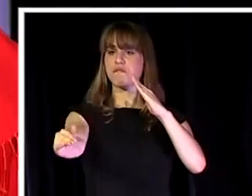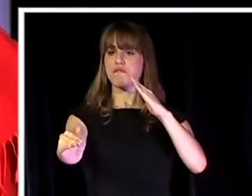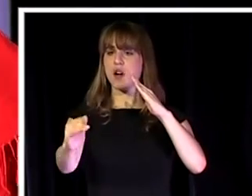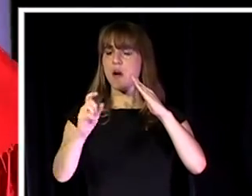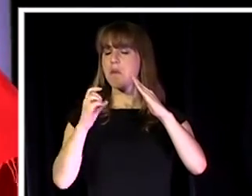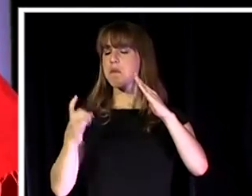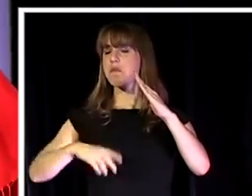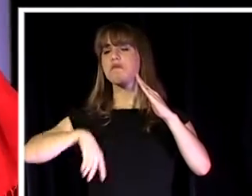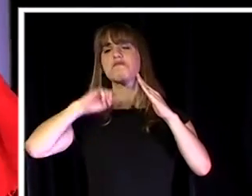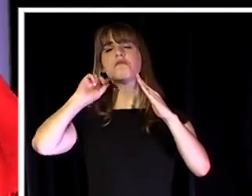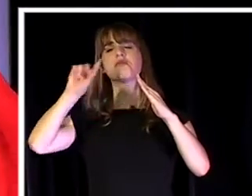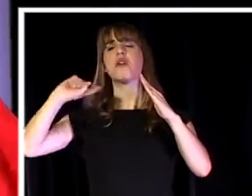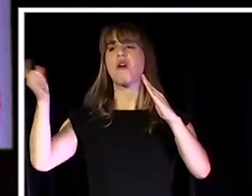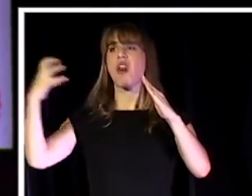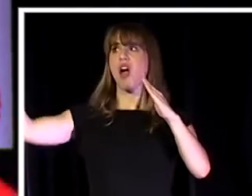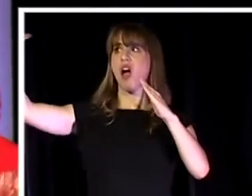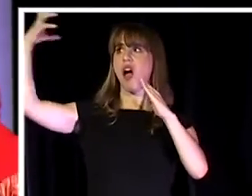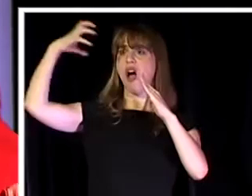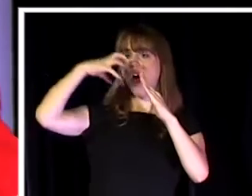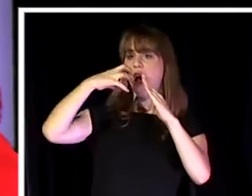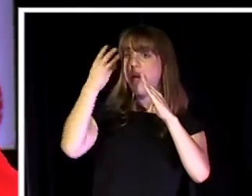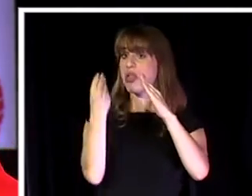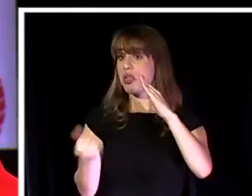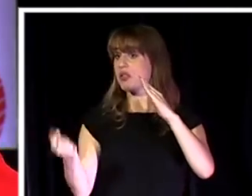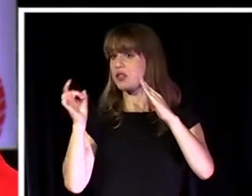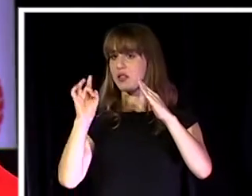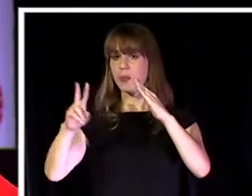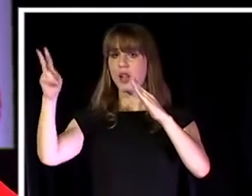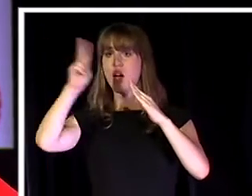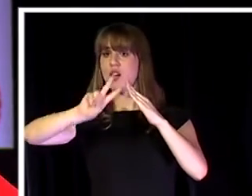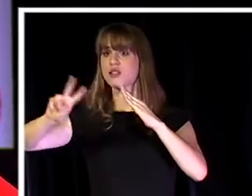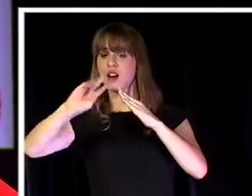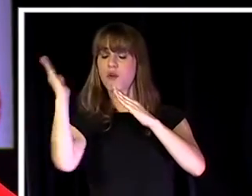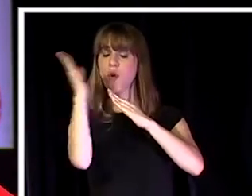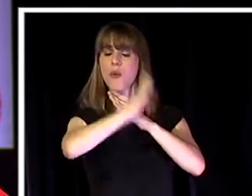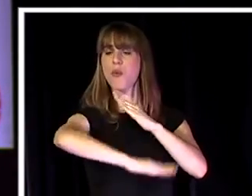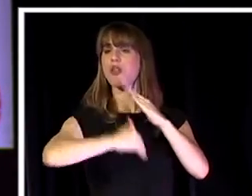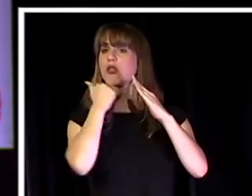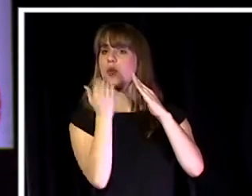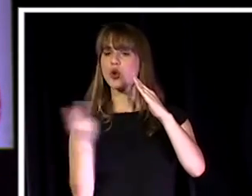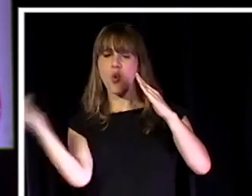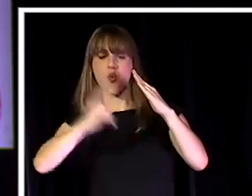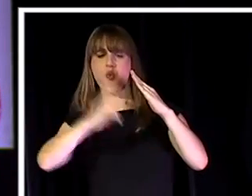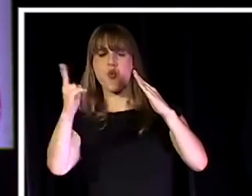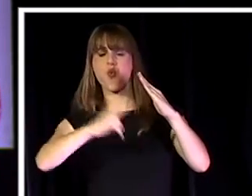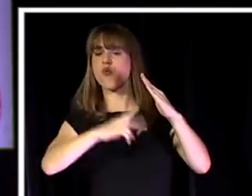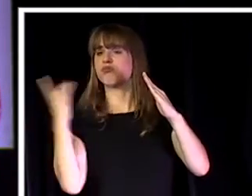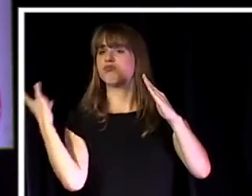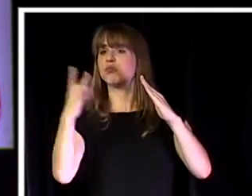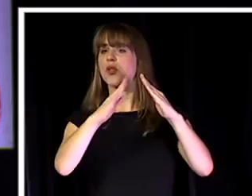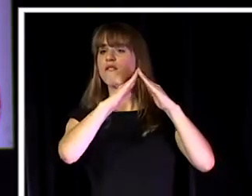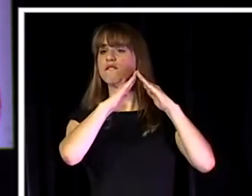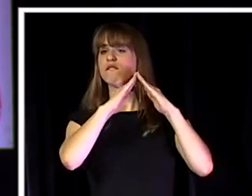δεν το ένοιαζε. Ούτε ο ήλιος τον έλειωνε, ούτε το σύννεφο μπορούσε να τον κρύψει, ούτε ο βοριάς μπορούσε να τον κάνει να